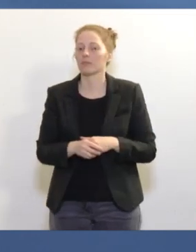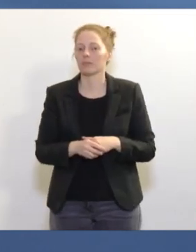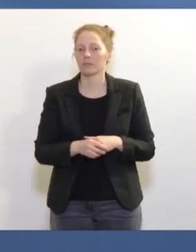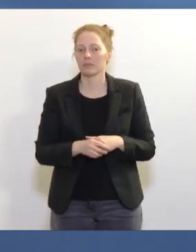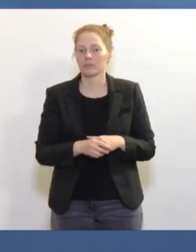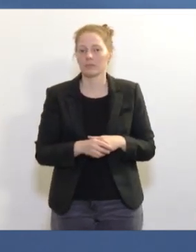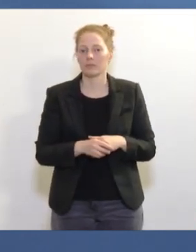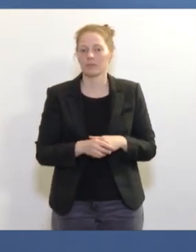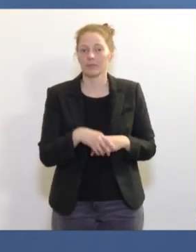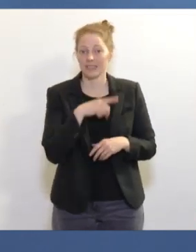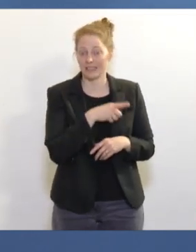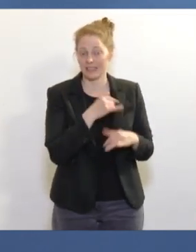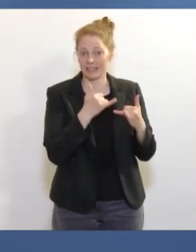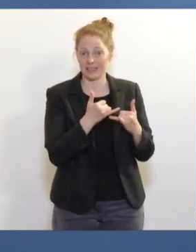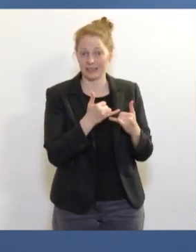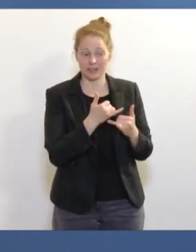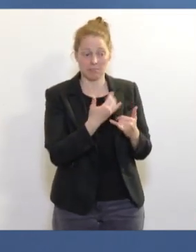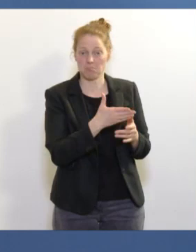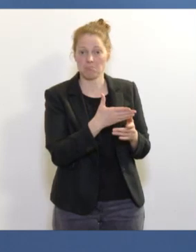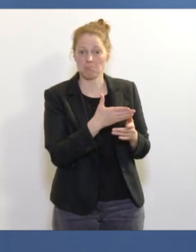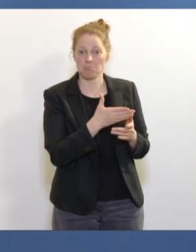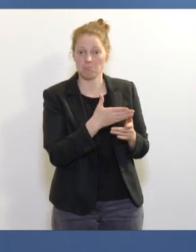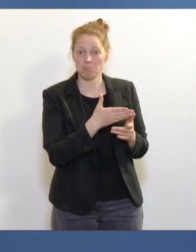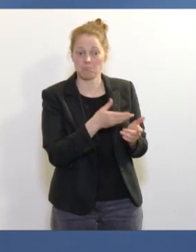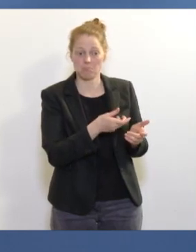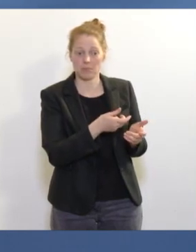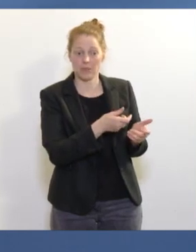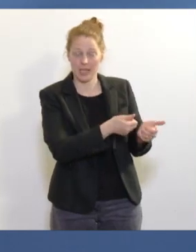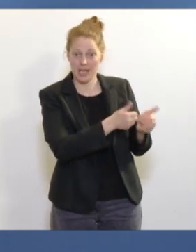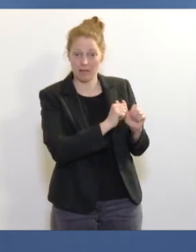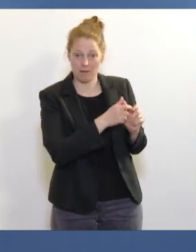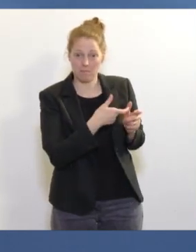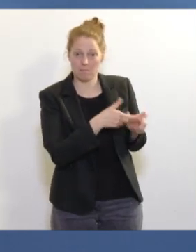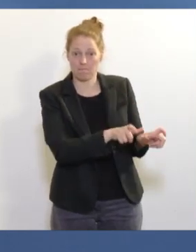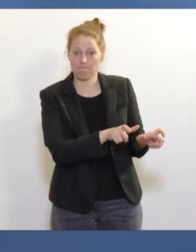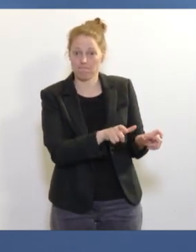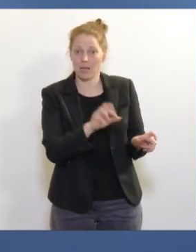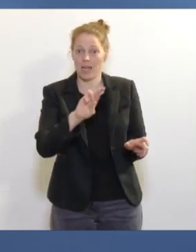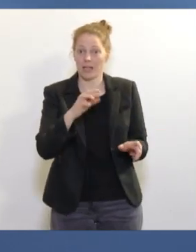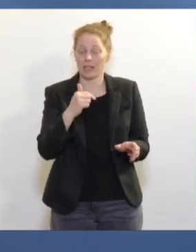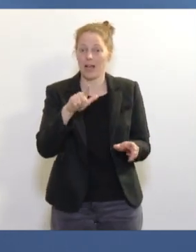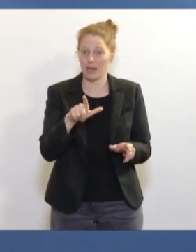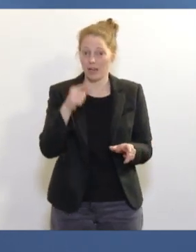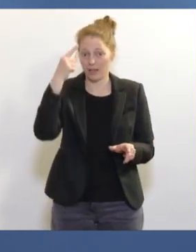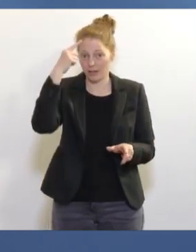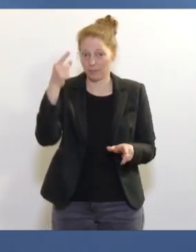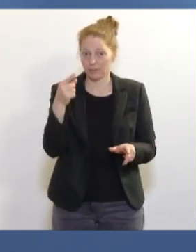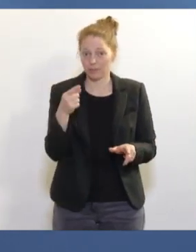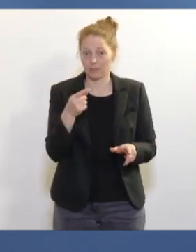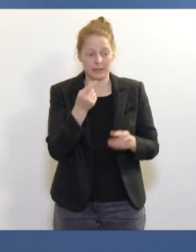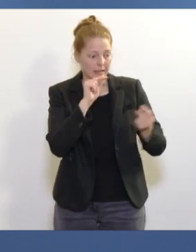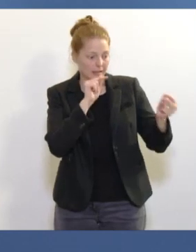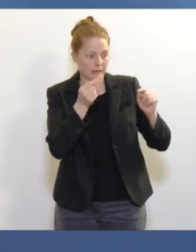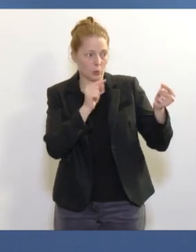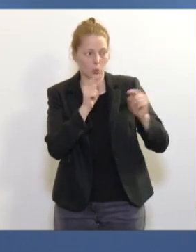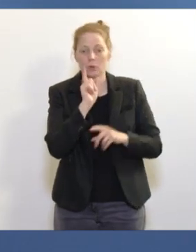Assistent nicht von den Hilfen ausgeschlossen gehen. Wir sind einfach mit dem Vorsteller von RTL enger Meinung, dass das zumindest eine Diskussion wert